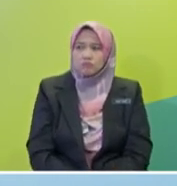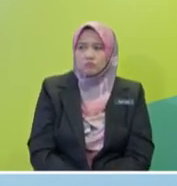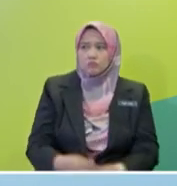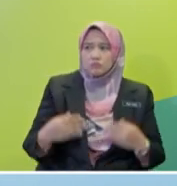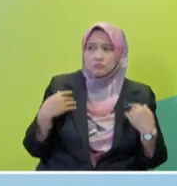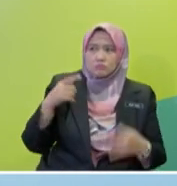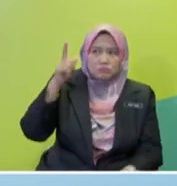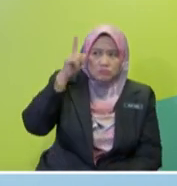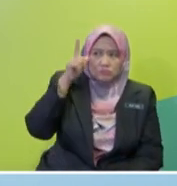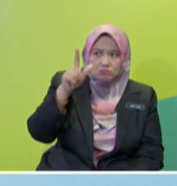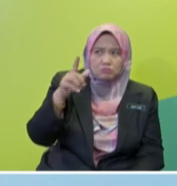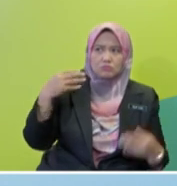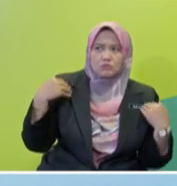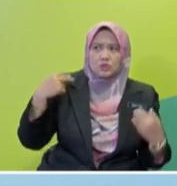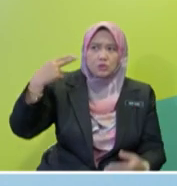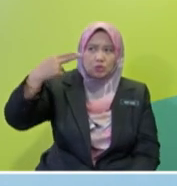adalah